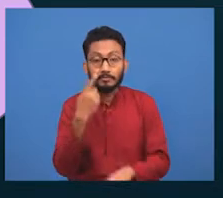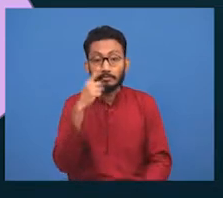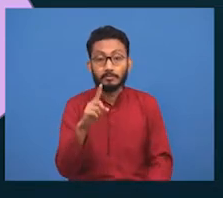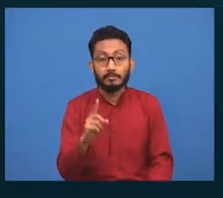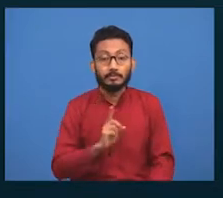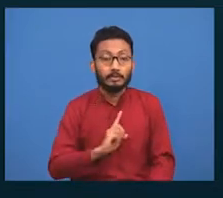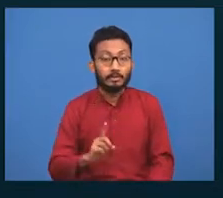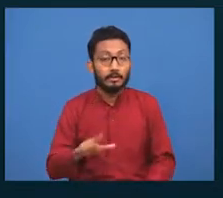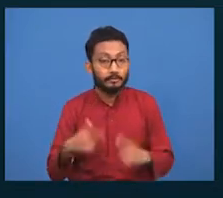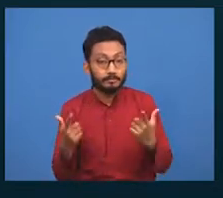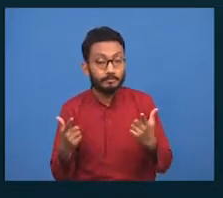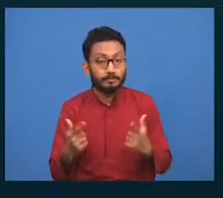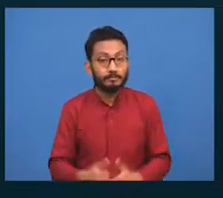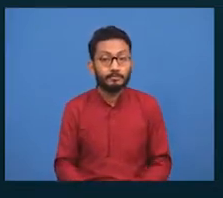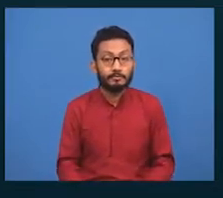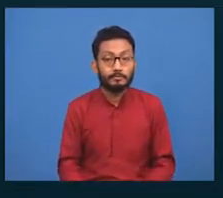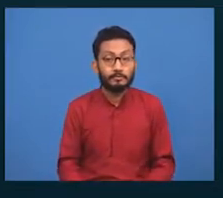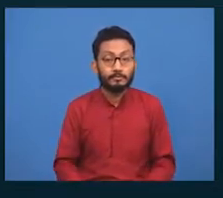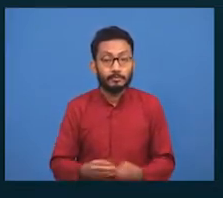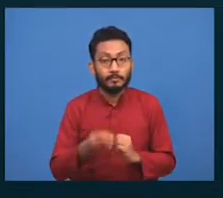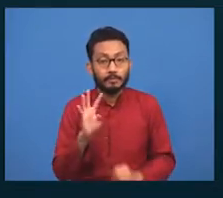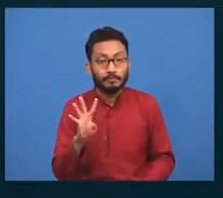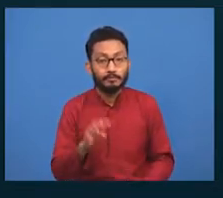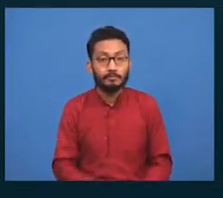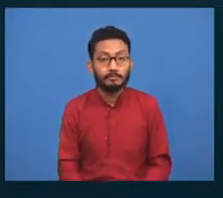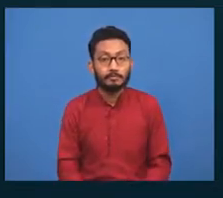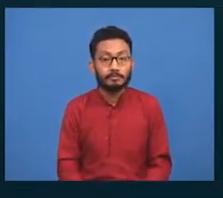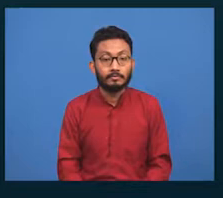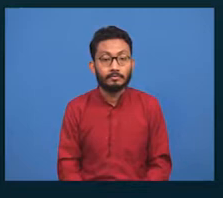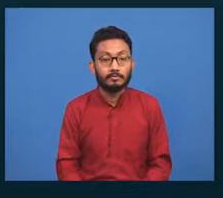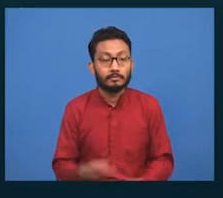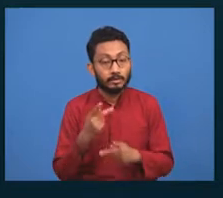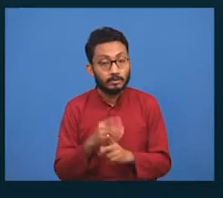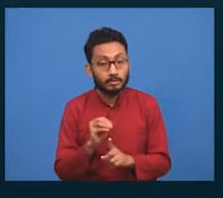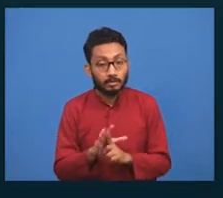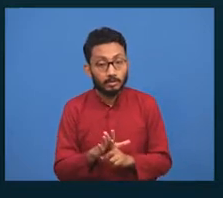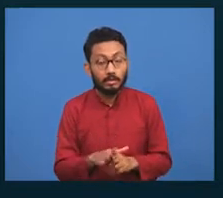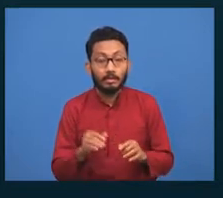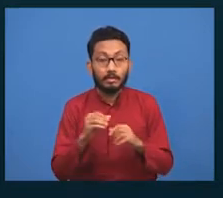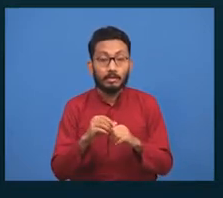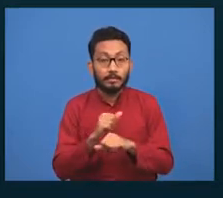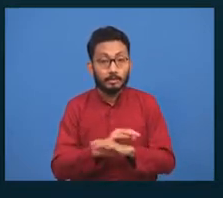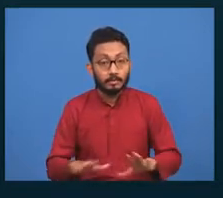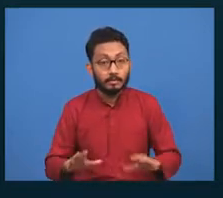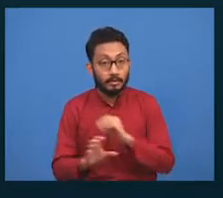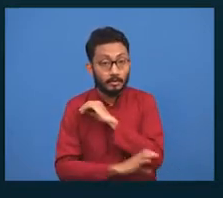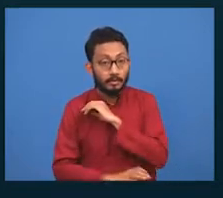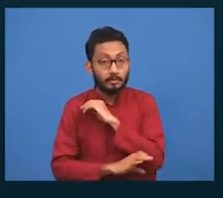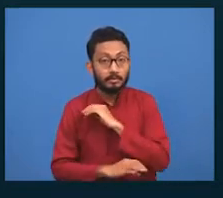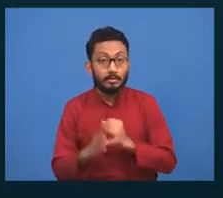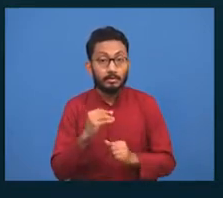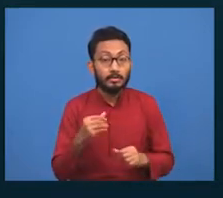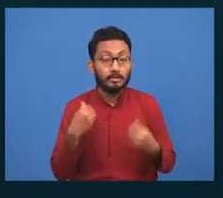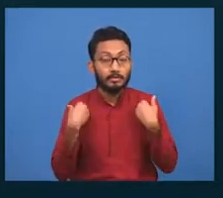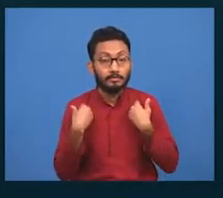agama lain. Yang seterusnya yang keempat, mengekalkan keamanan negara kerana wujud kehidupan